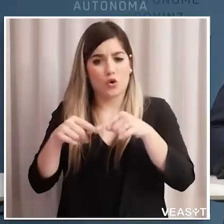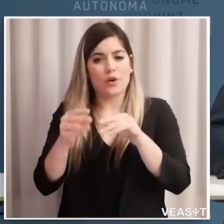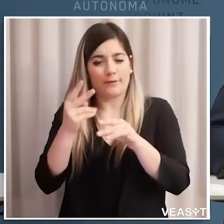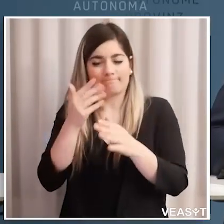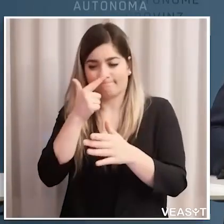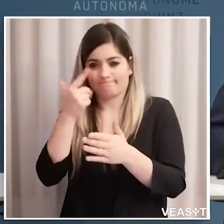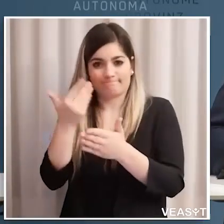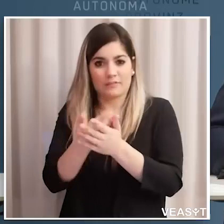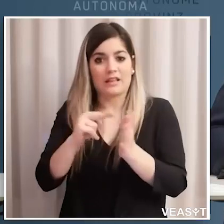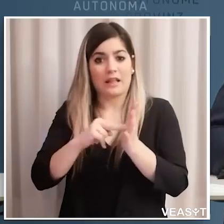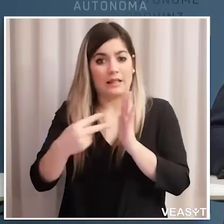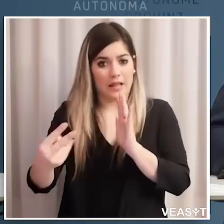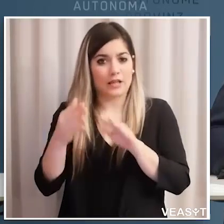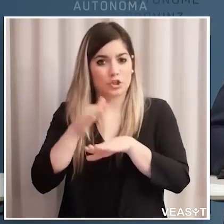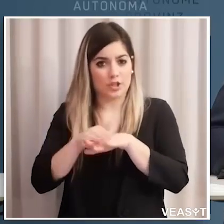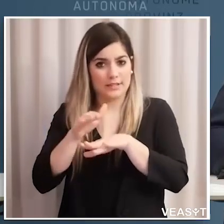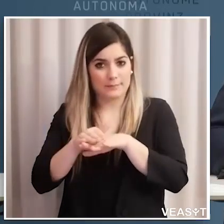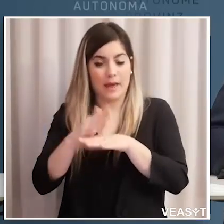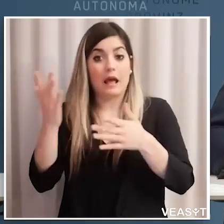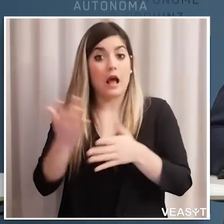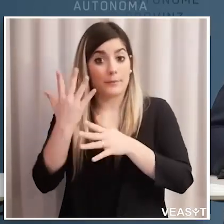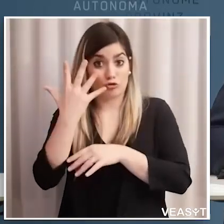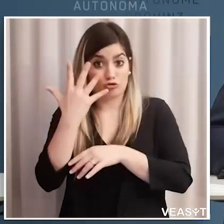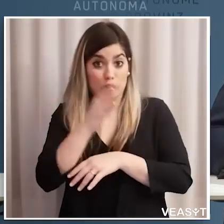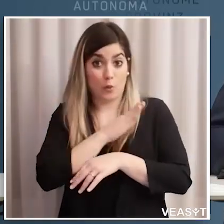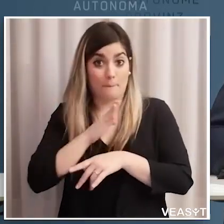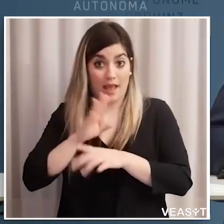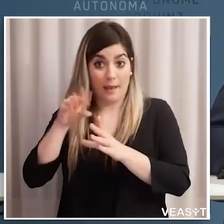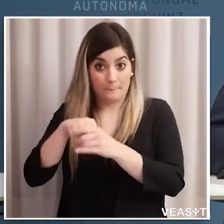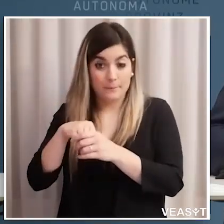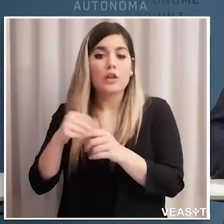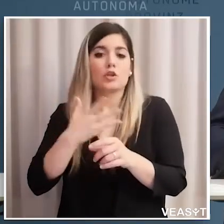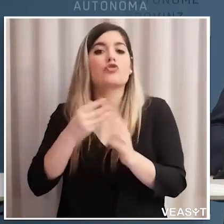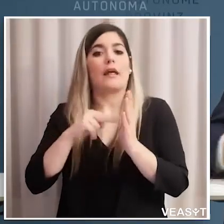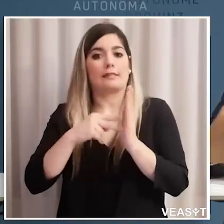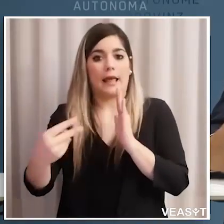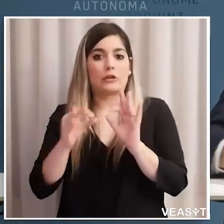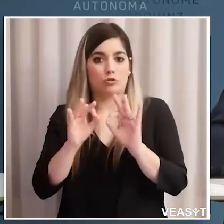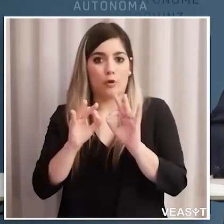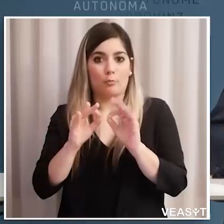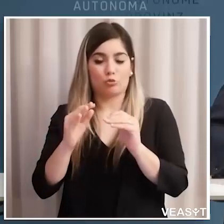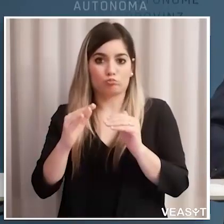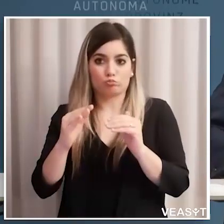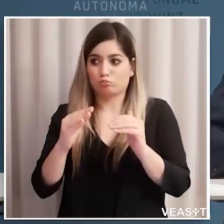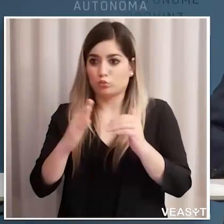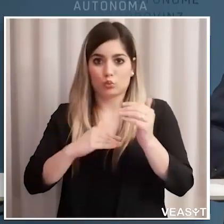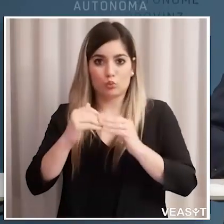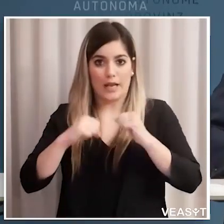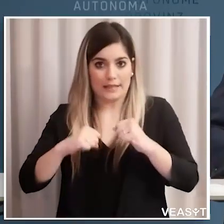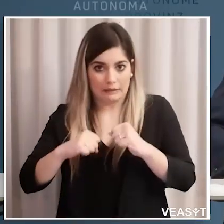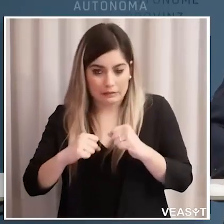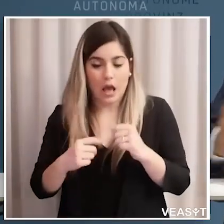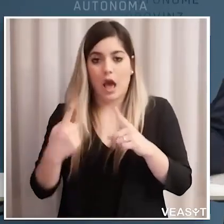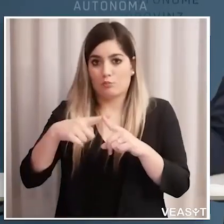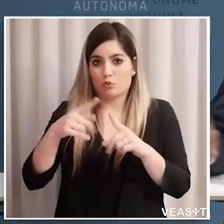apposita, ovviamente formata da tecnici esperti, almeno 5 membri, ci saranno tecnici qui della nostra